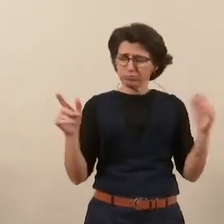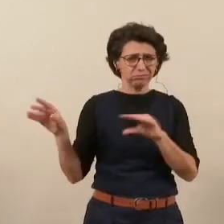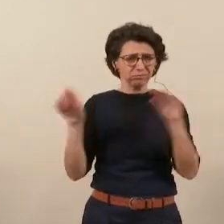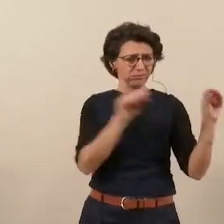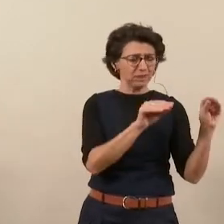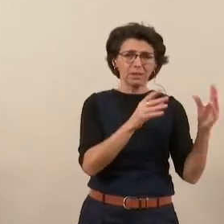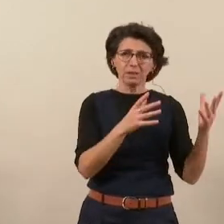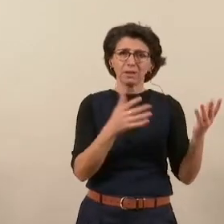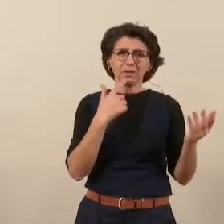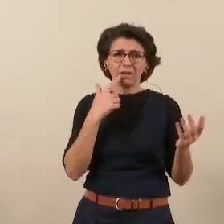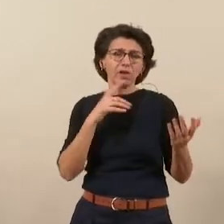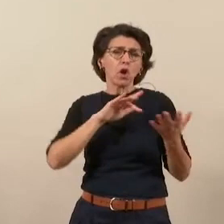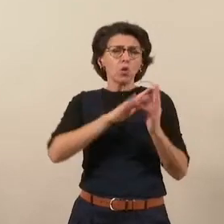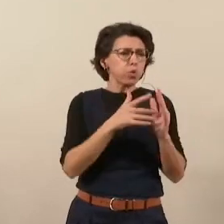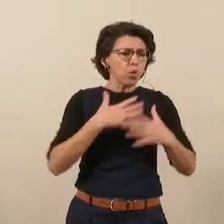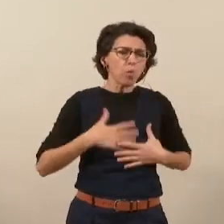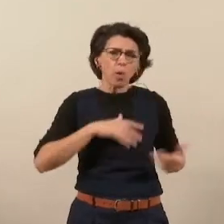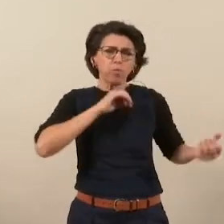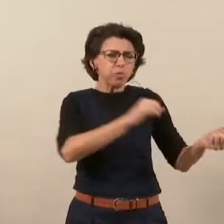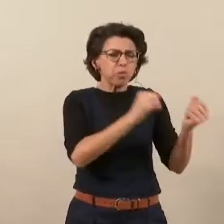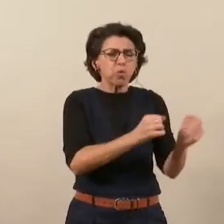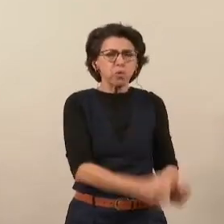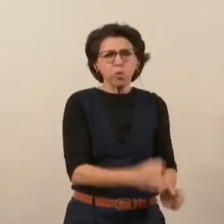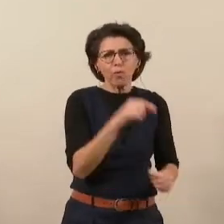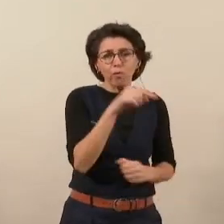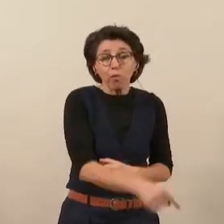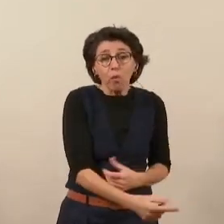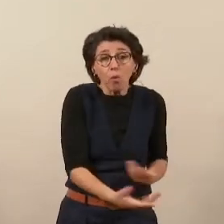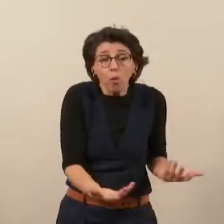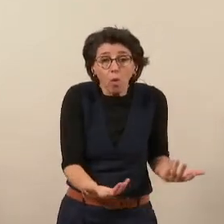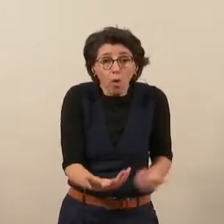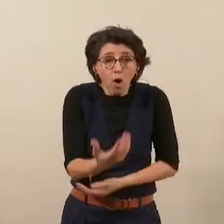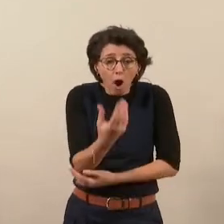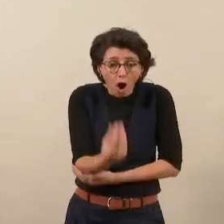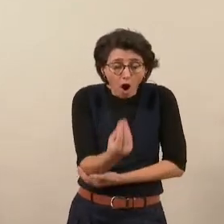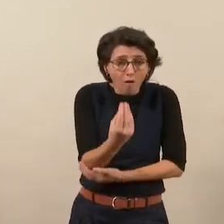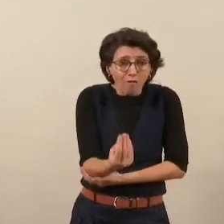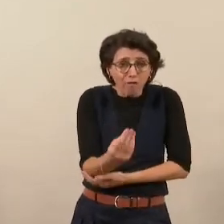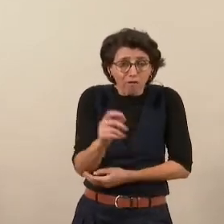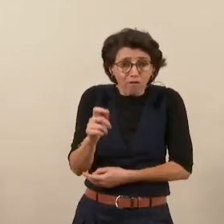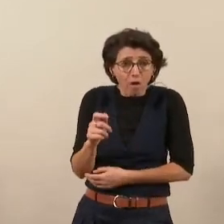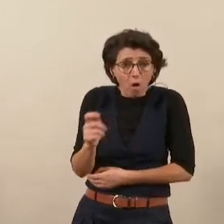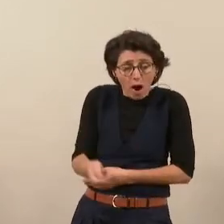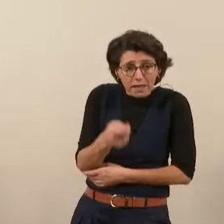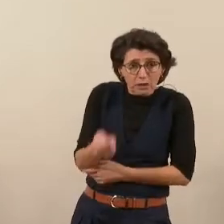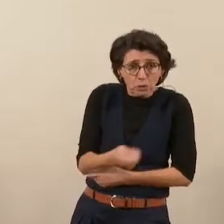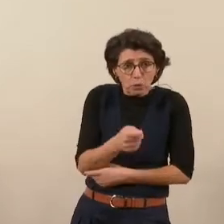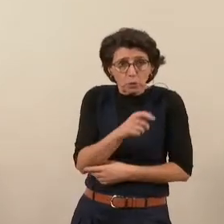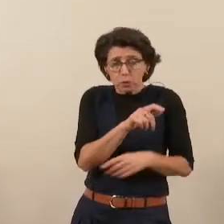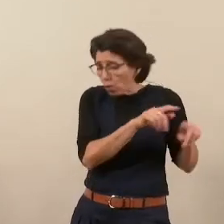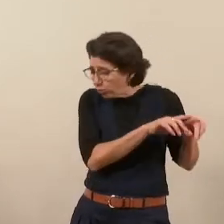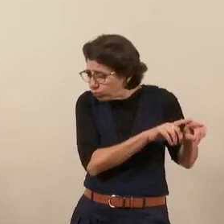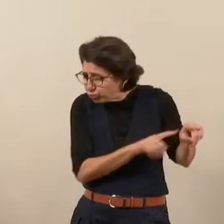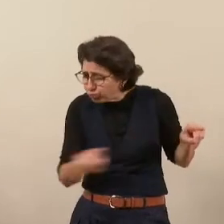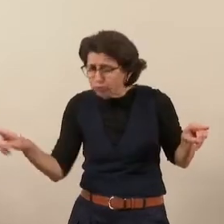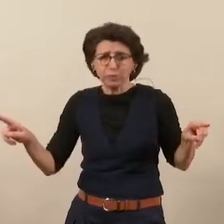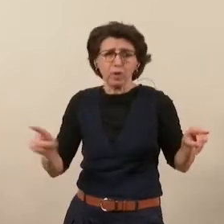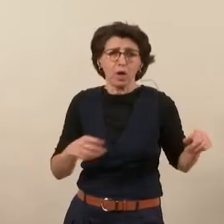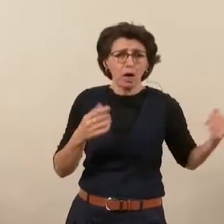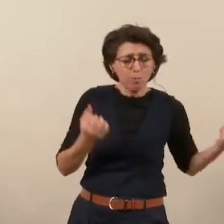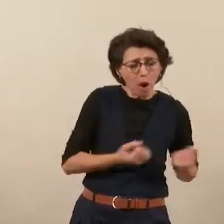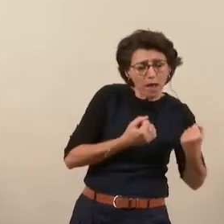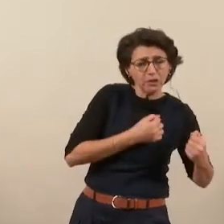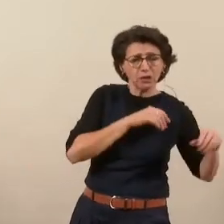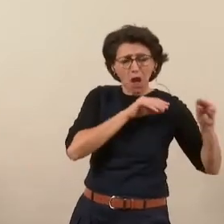de révolutionner tous les comportements, toute l'éducation des enfants, d'être traités partout avec toute la publicité et